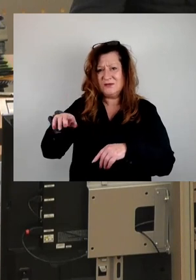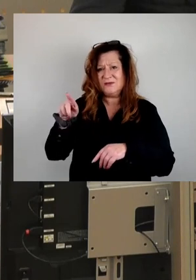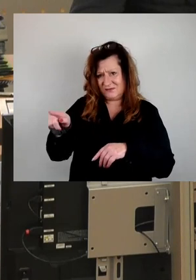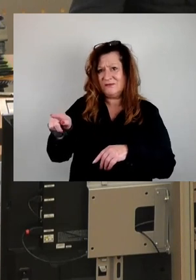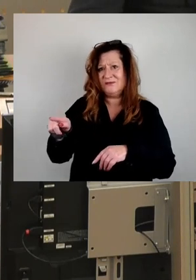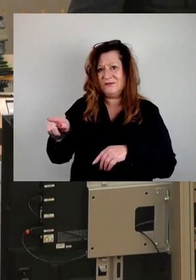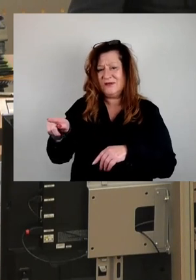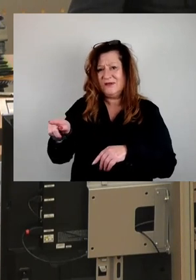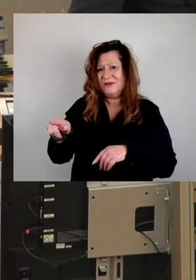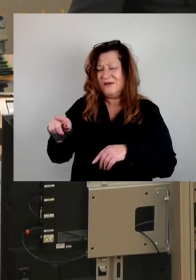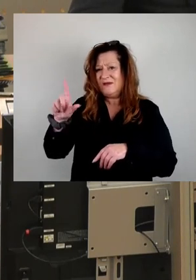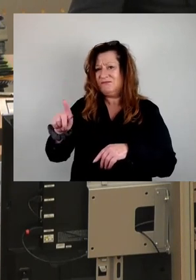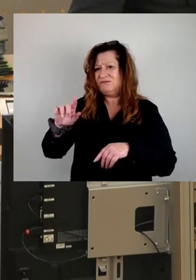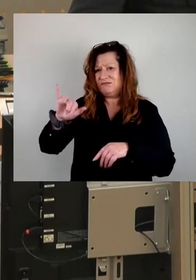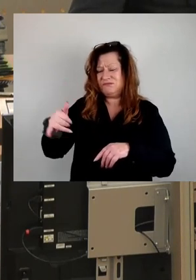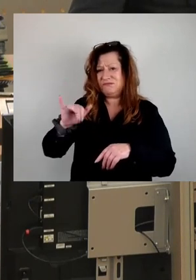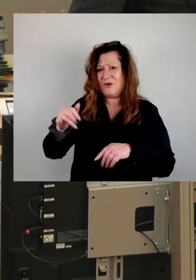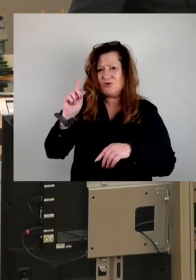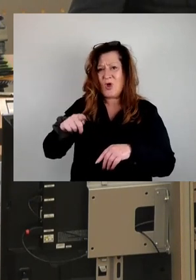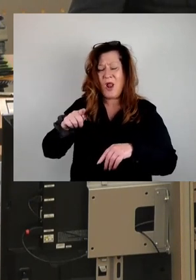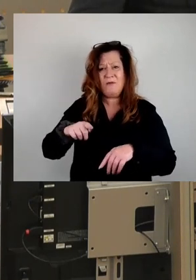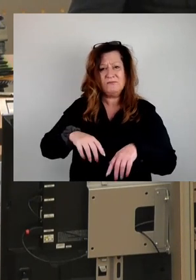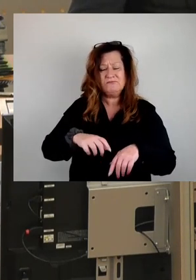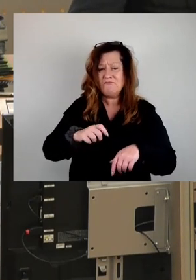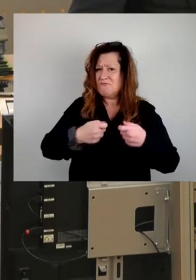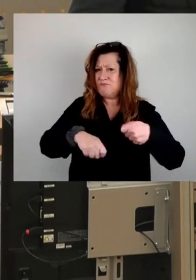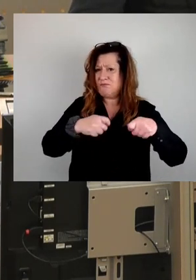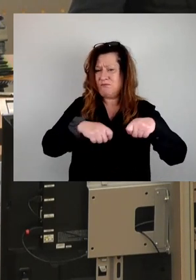innerhalb weniger Jahre errichtet werden sollte, und versuchte so, den dreifachen